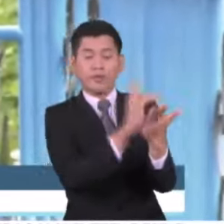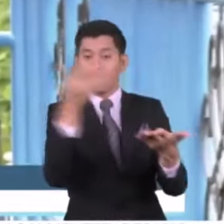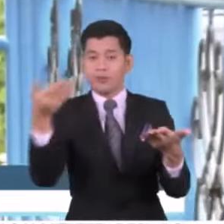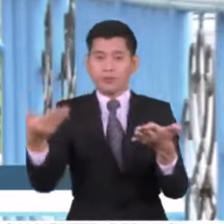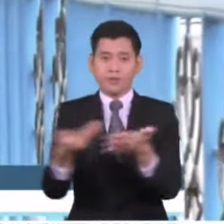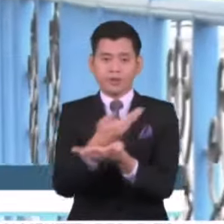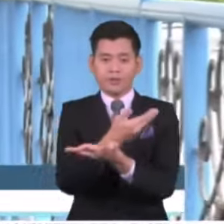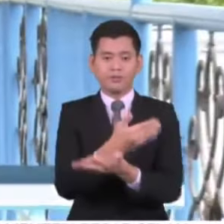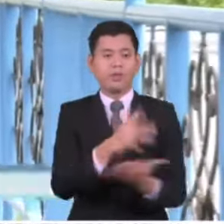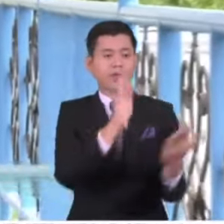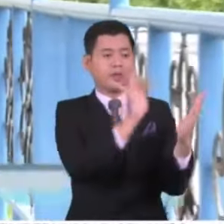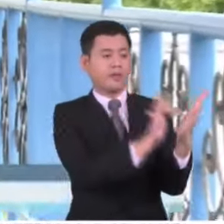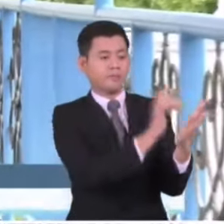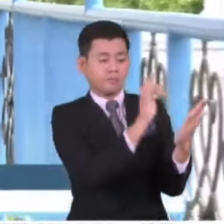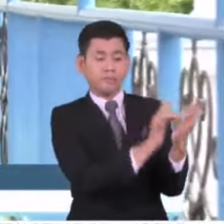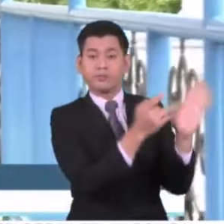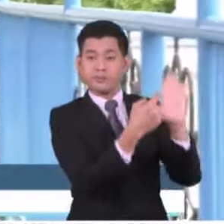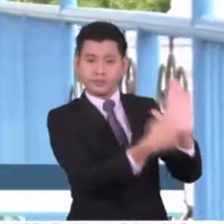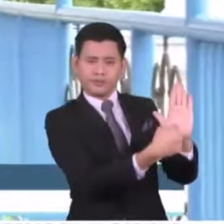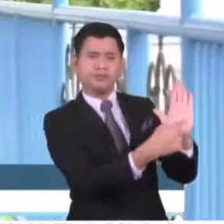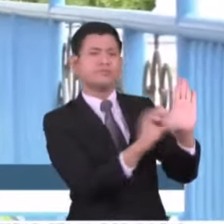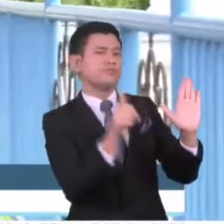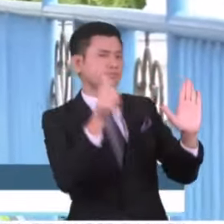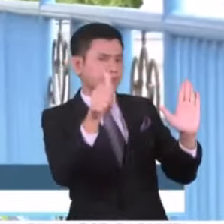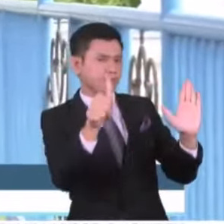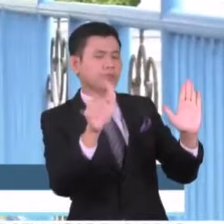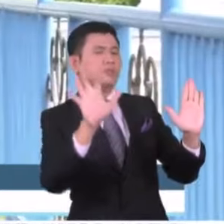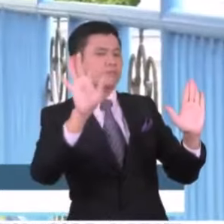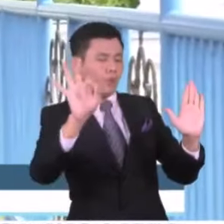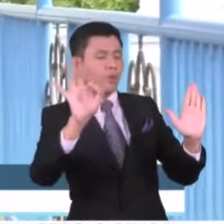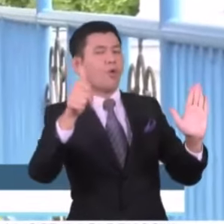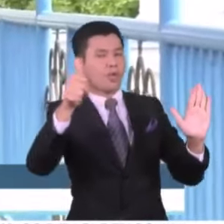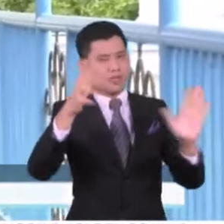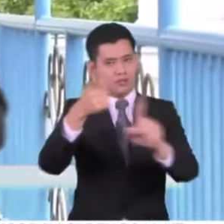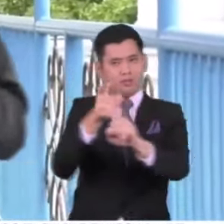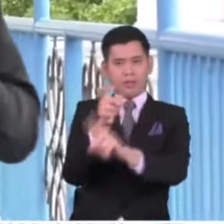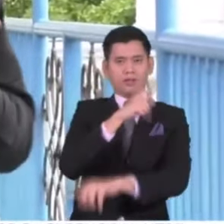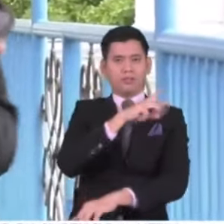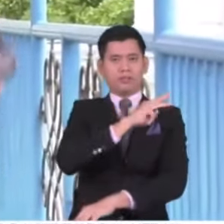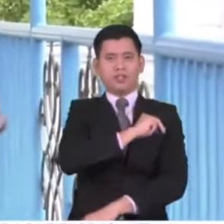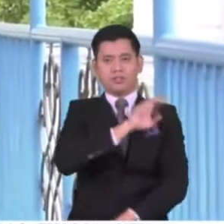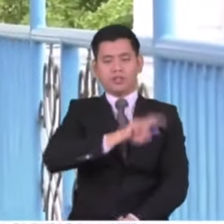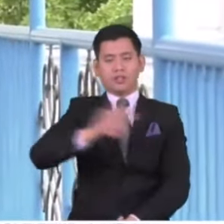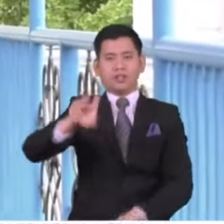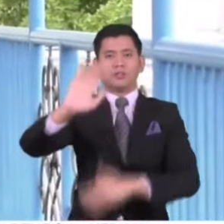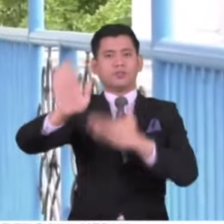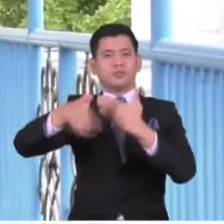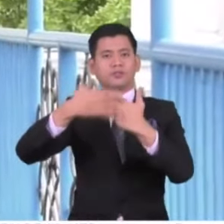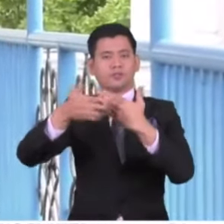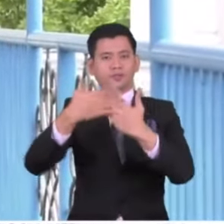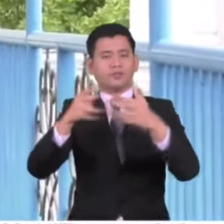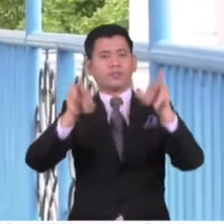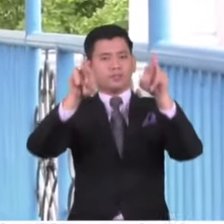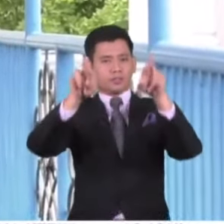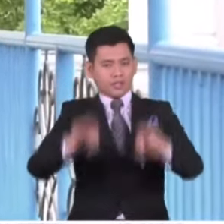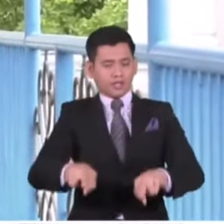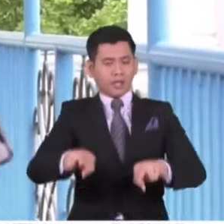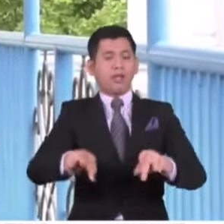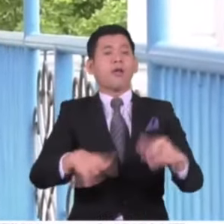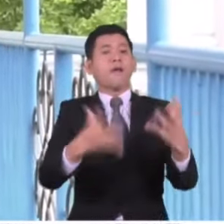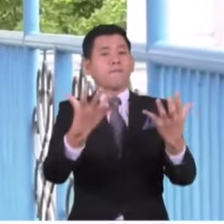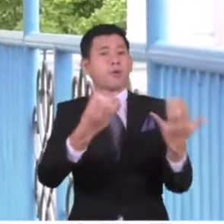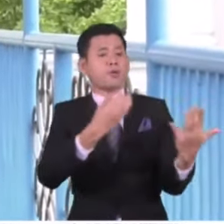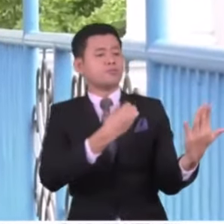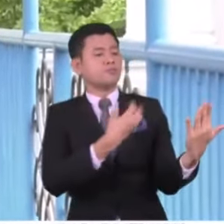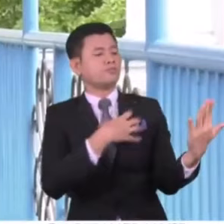My Jalan KKR ini merupakan salah satu inisiatif Kementerian Kerja Raya untuk membantu memudahkan orang awam membuat aduan